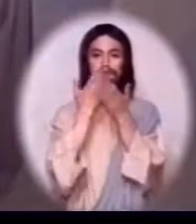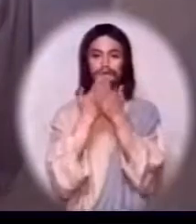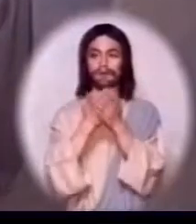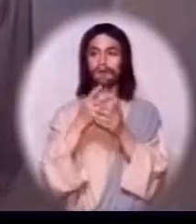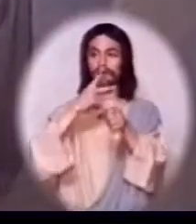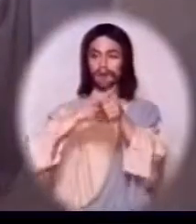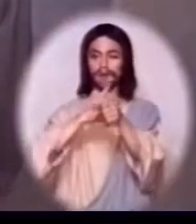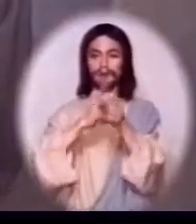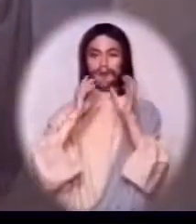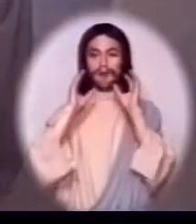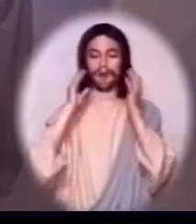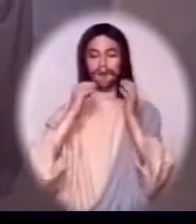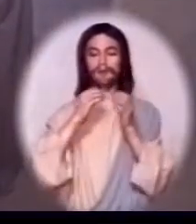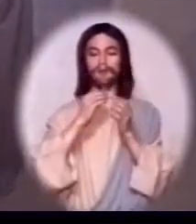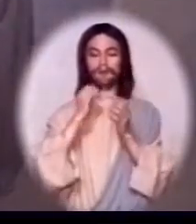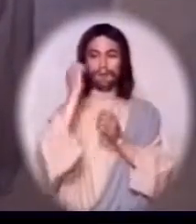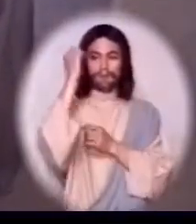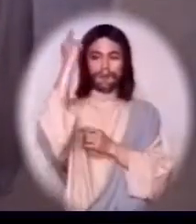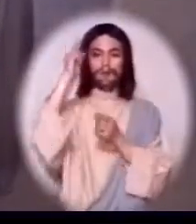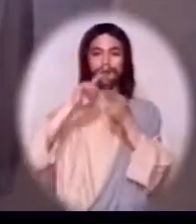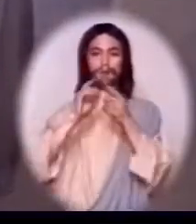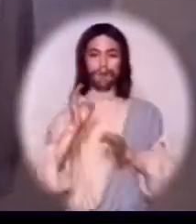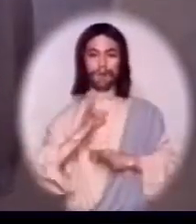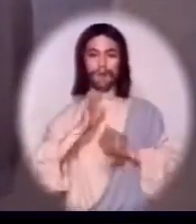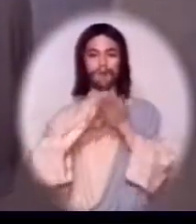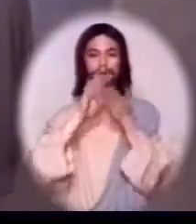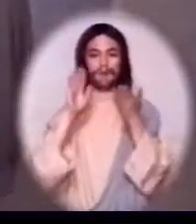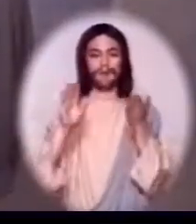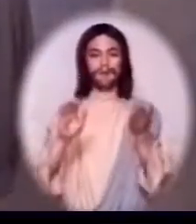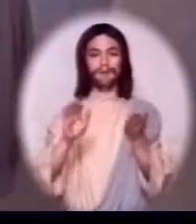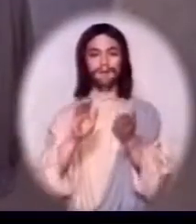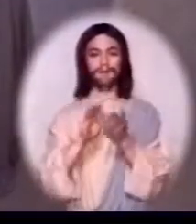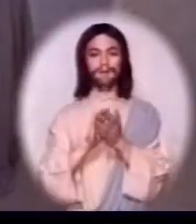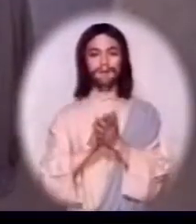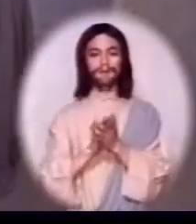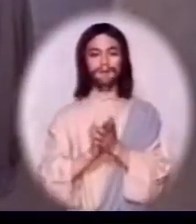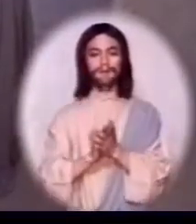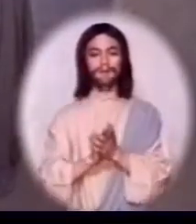봐주시오. 선생들은 아이의 명철함에 놀랐습니다.